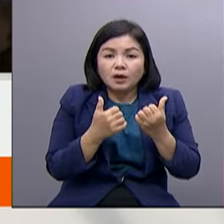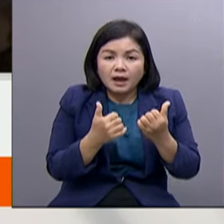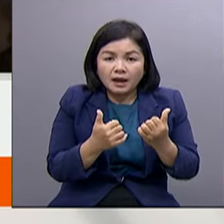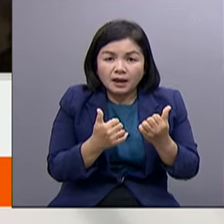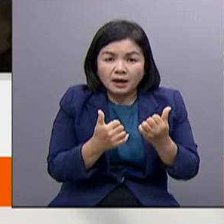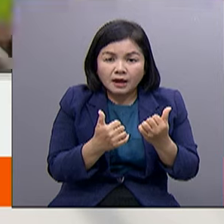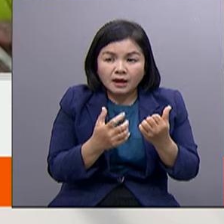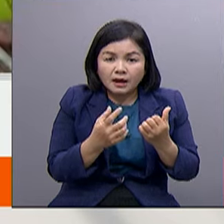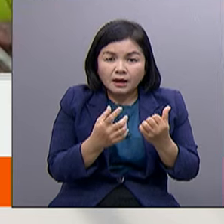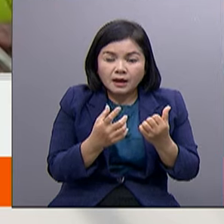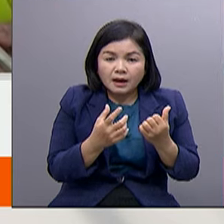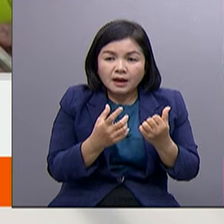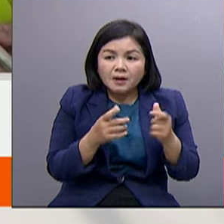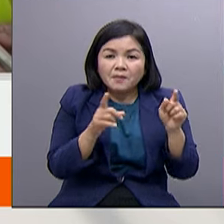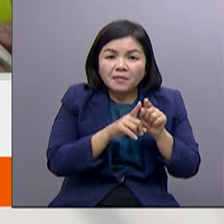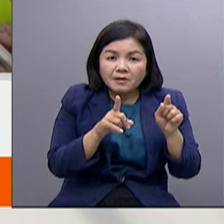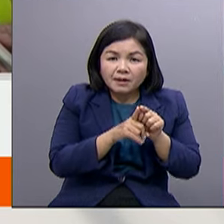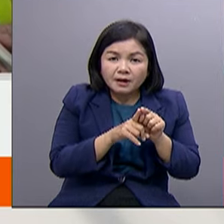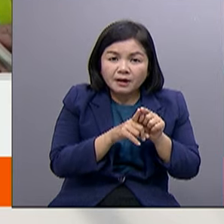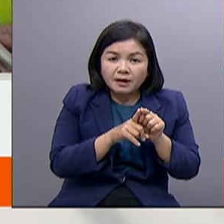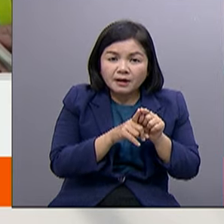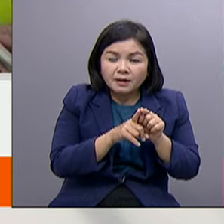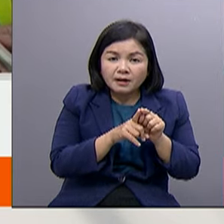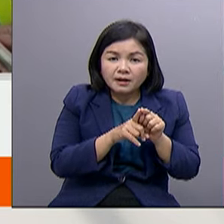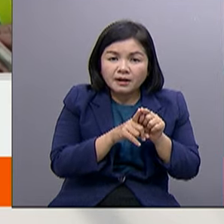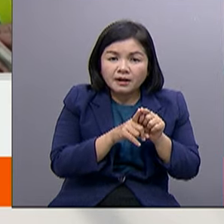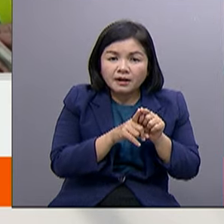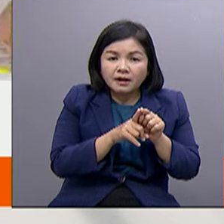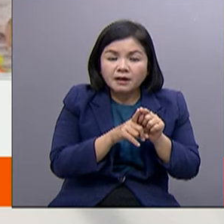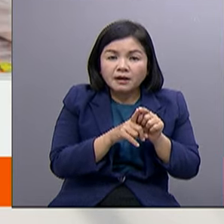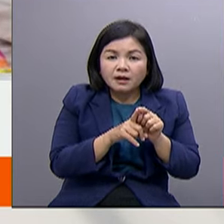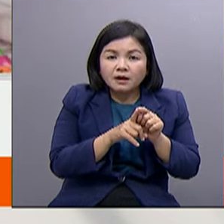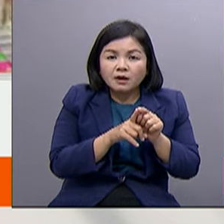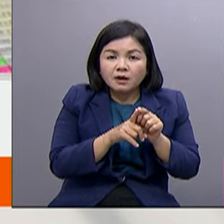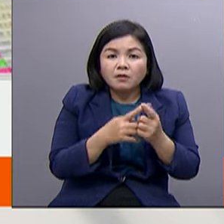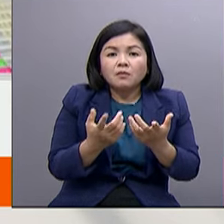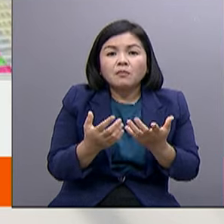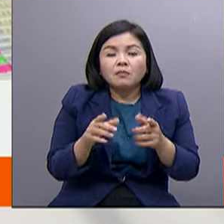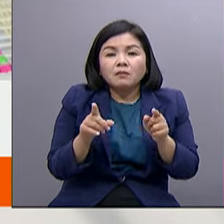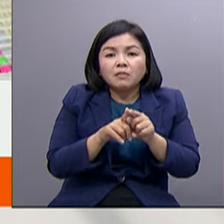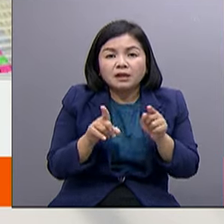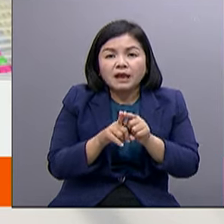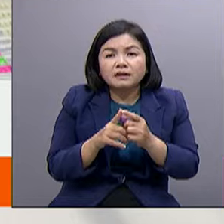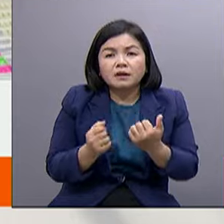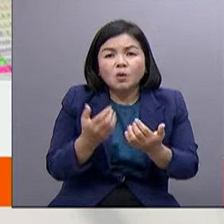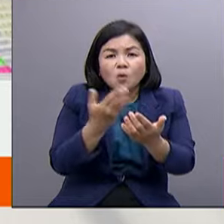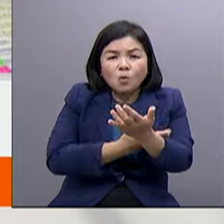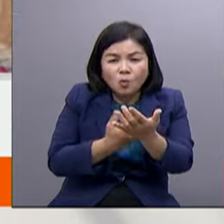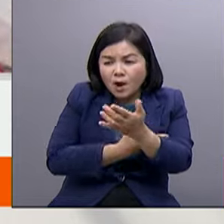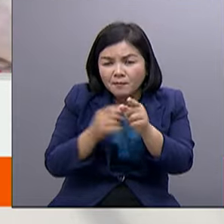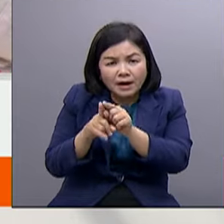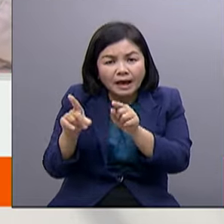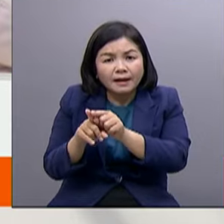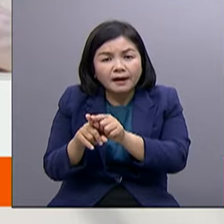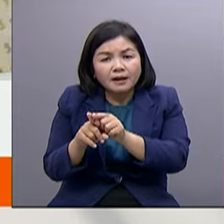อะไรล่ะเป็นความเสี่ยงนะครับเอาสิ่งที่เป็นความเสี่ยงมาสู้กับสิ่งที่เป็นความเสี่ยงใช่ไหมนะครับ